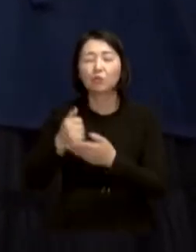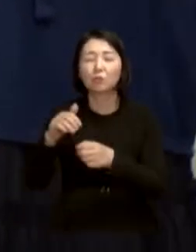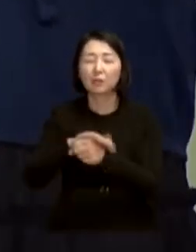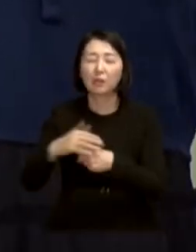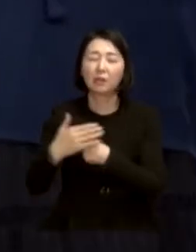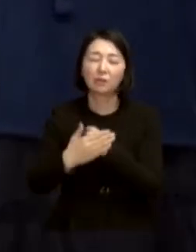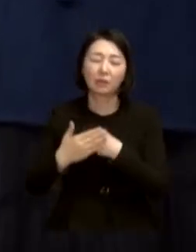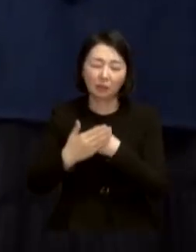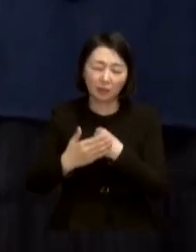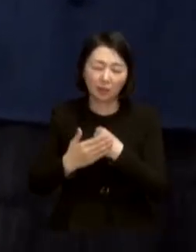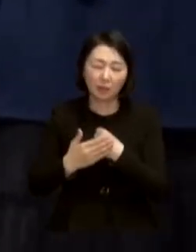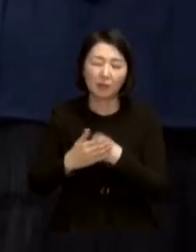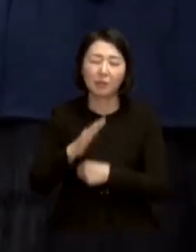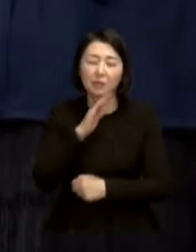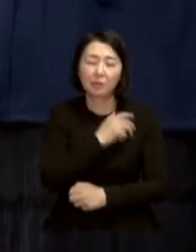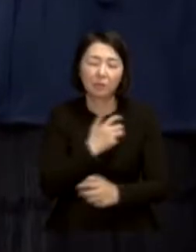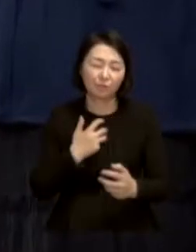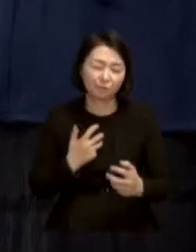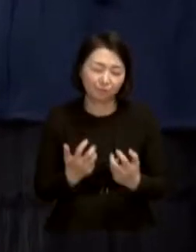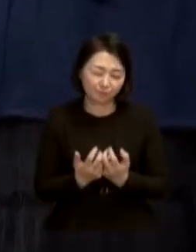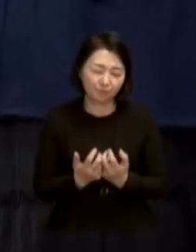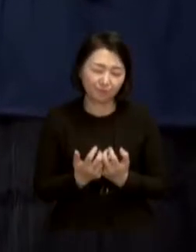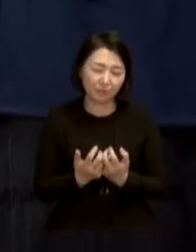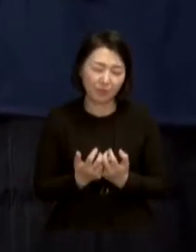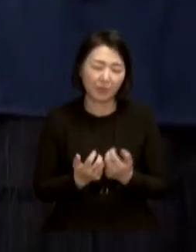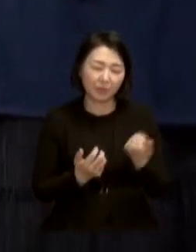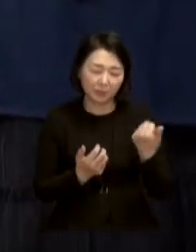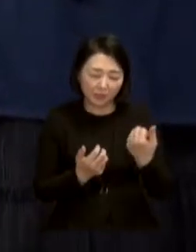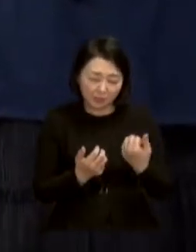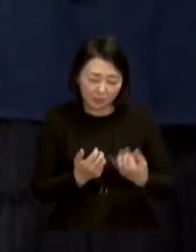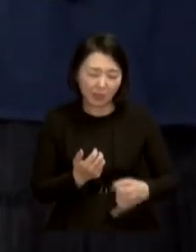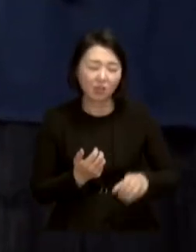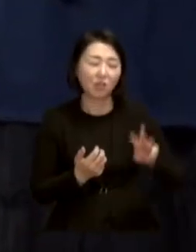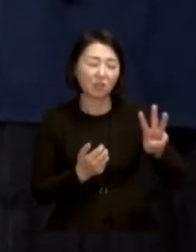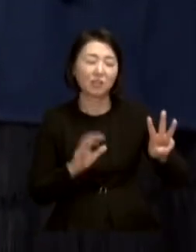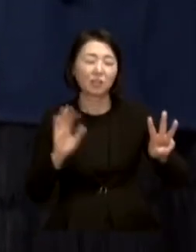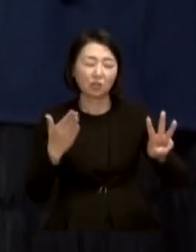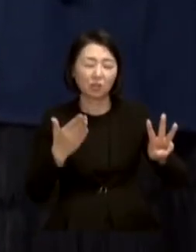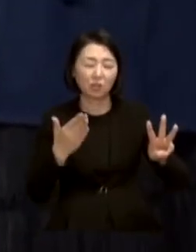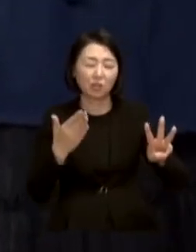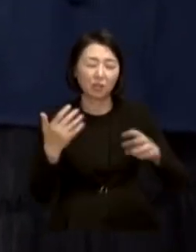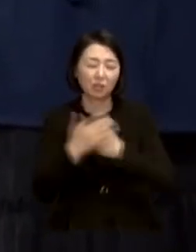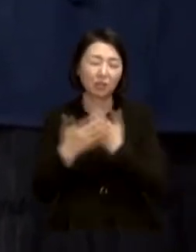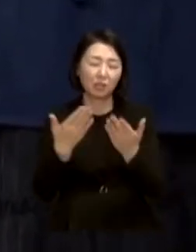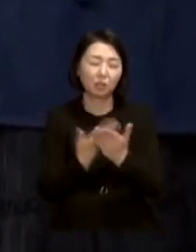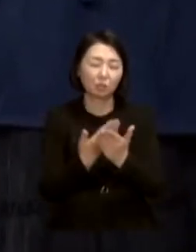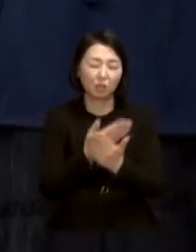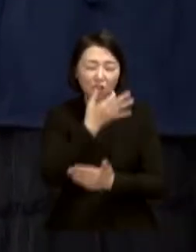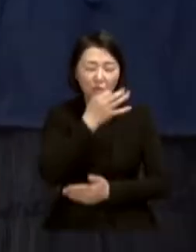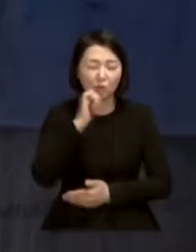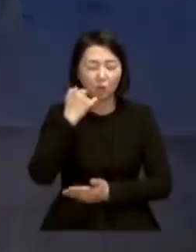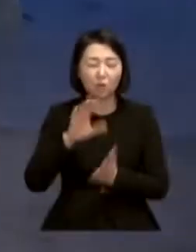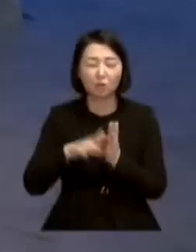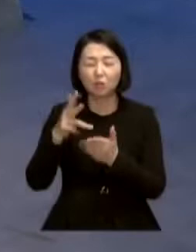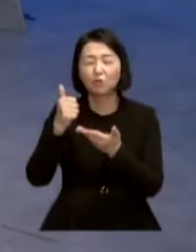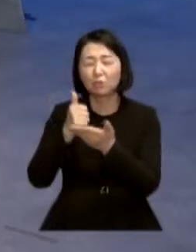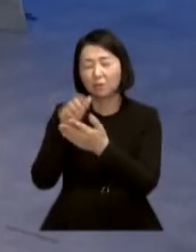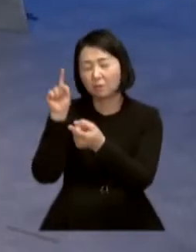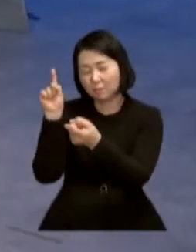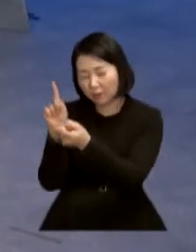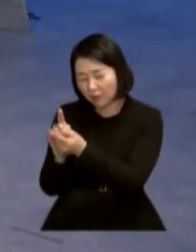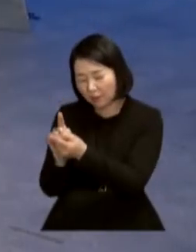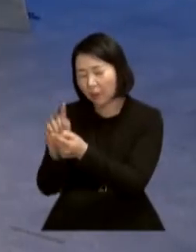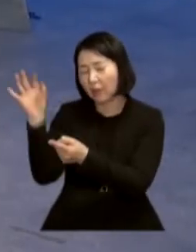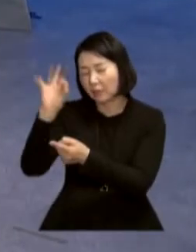충만한 새 자녀가 되게 주님 은혜 내려 주시옵소서. 힘들고 어려울 때 주님을 찾게 하시고 세상이 주는